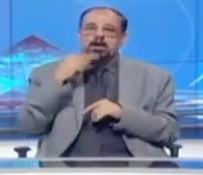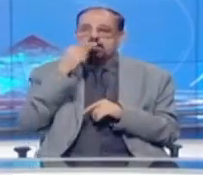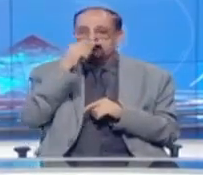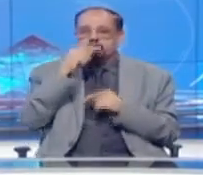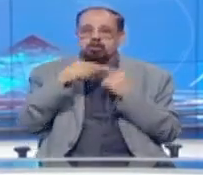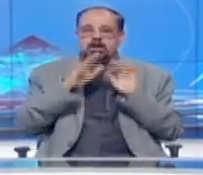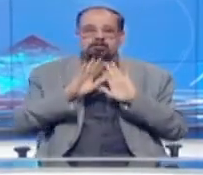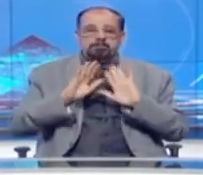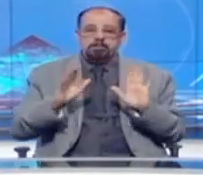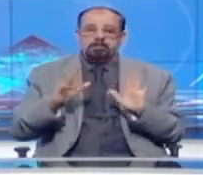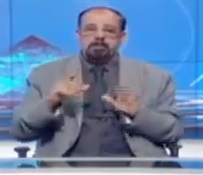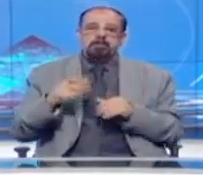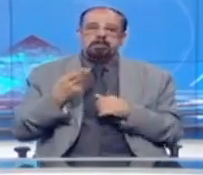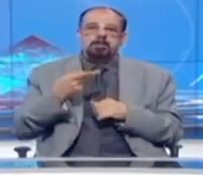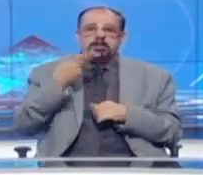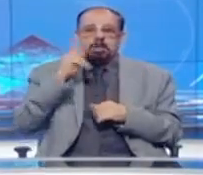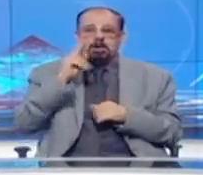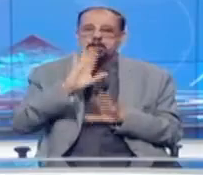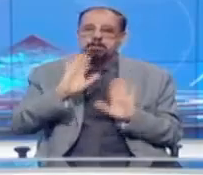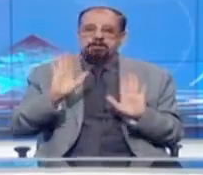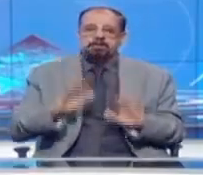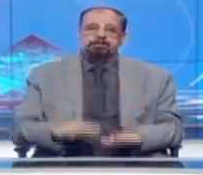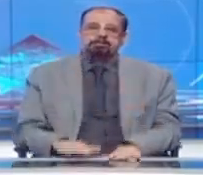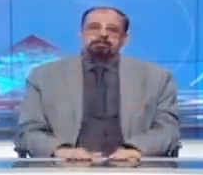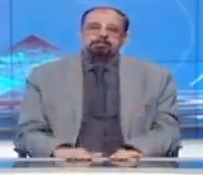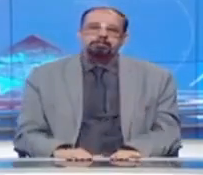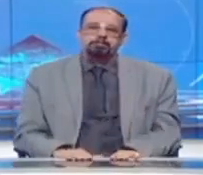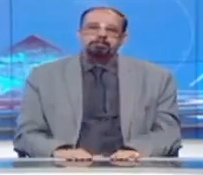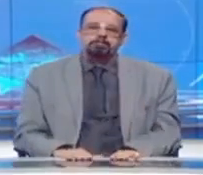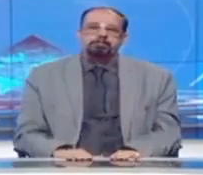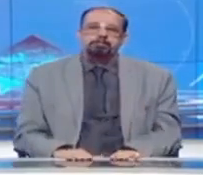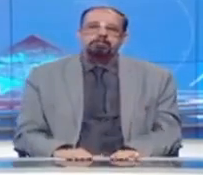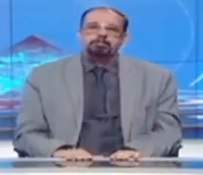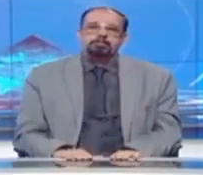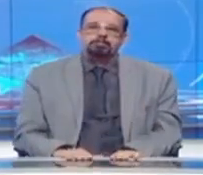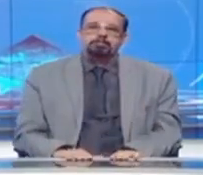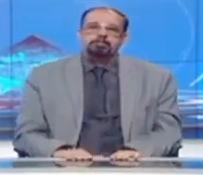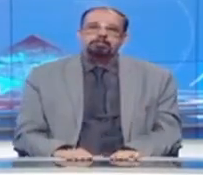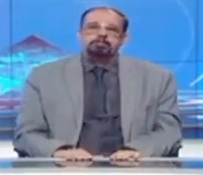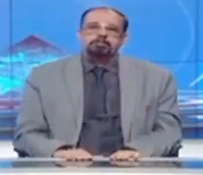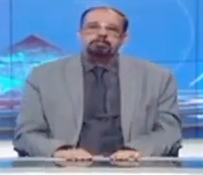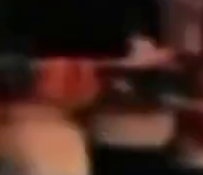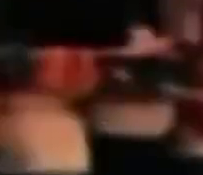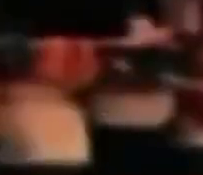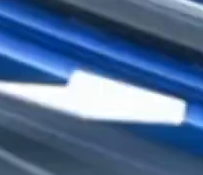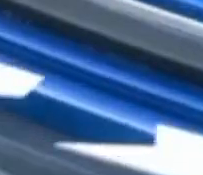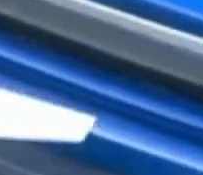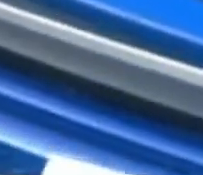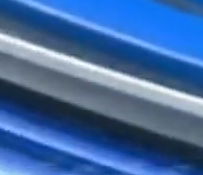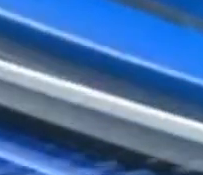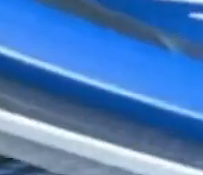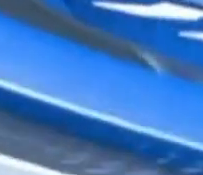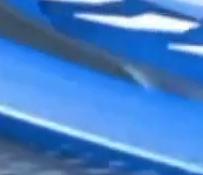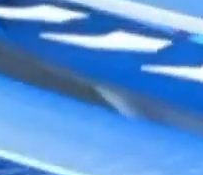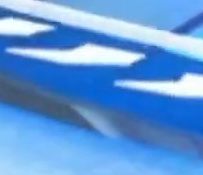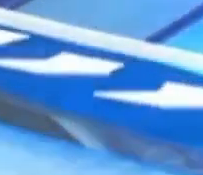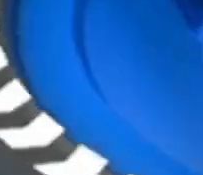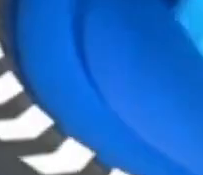رمضاني ونسمة من نسماته. سوزان مصطفى، التلفزيون المصري.